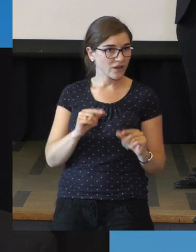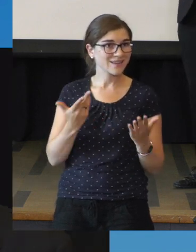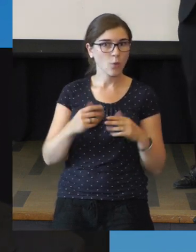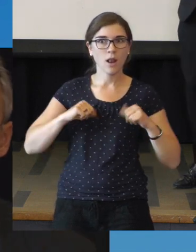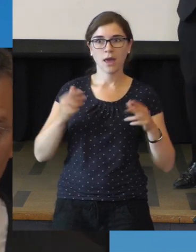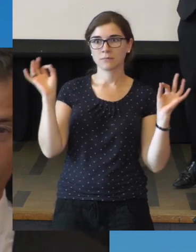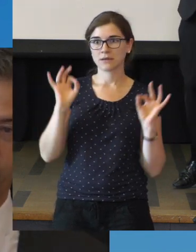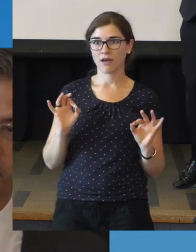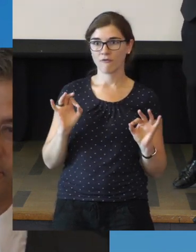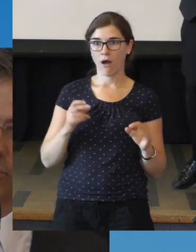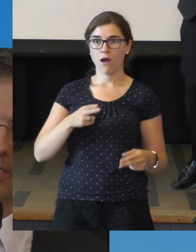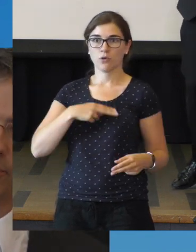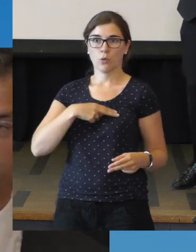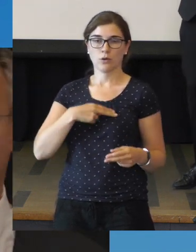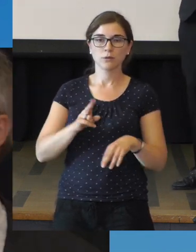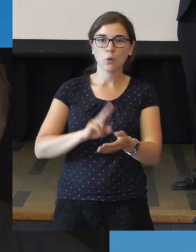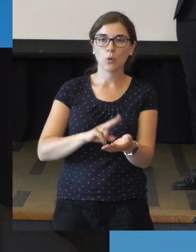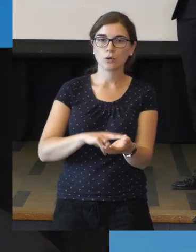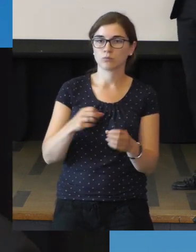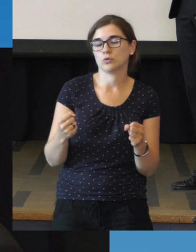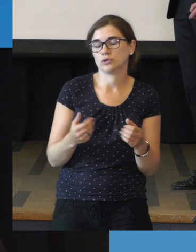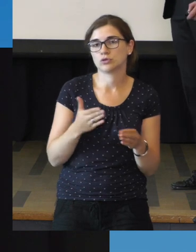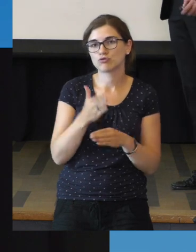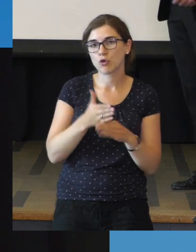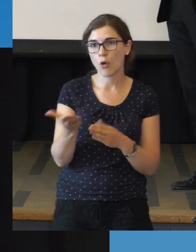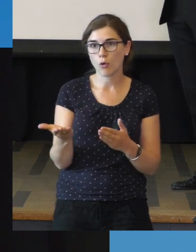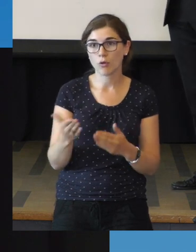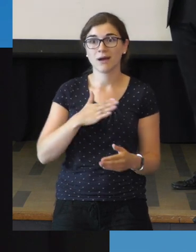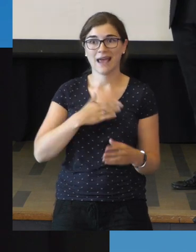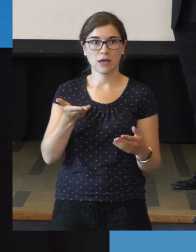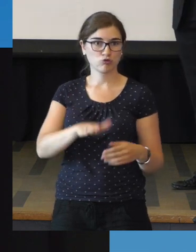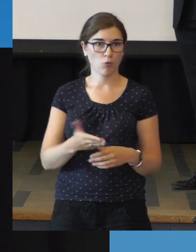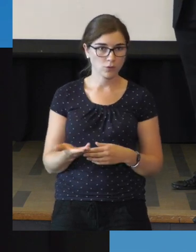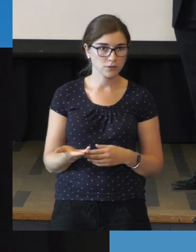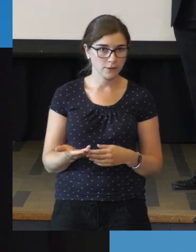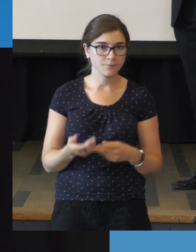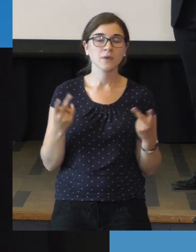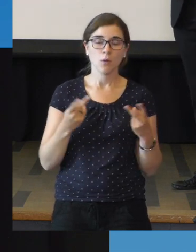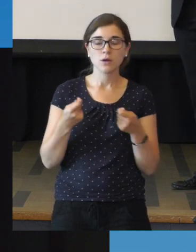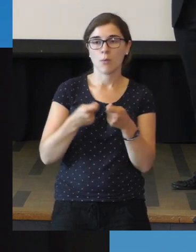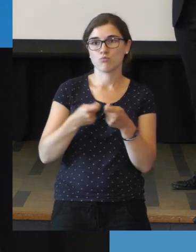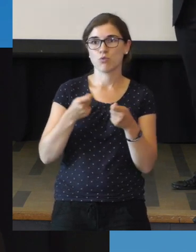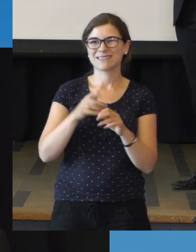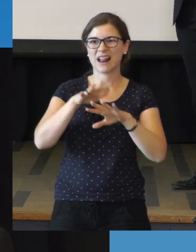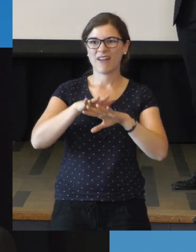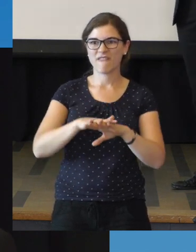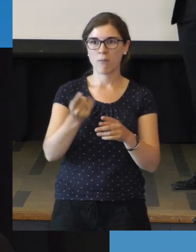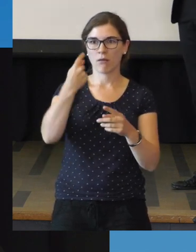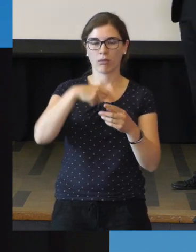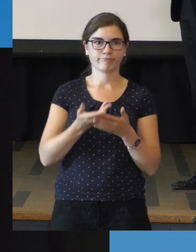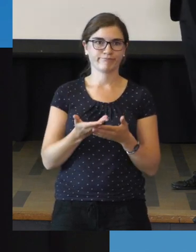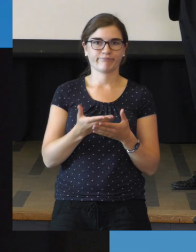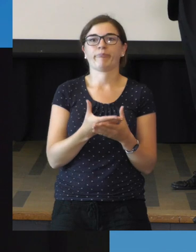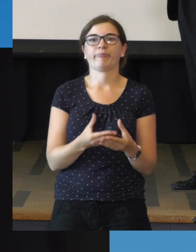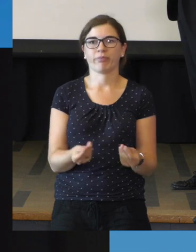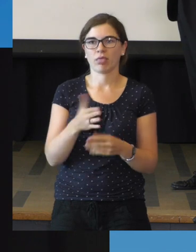lebensgefährlichen Herzrhythmusstörungen kommen, dem sogenannten plötzlichen Herztod, aber auch das Herzmuskelgewebe stirbt dahinter ab. Und da sich der Herzmuskel